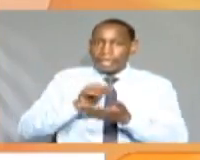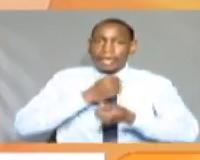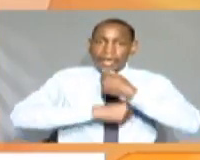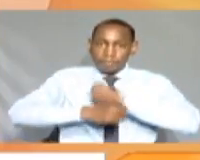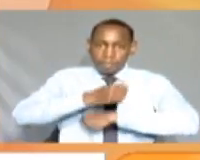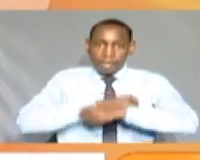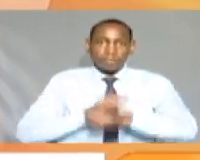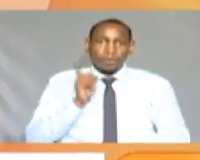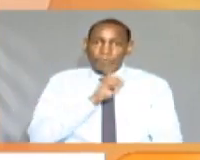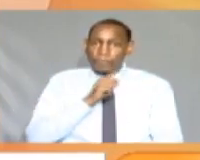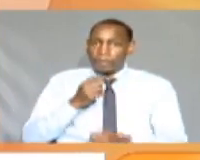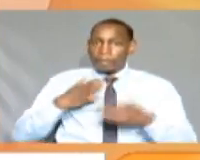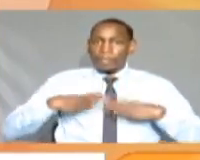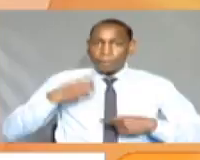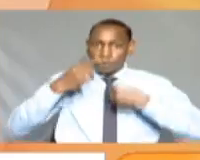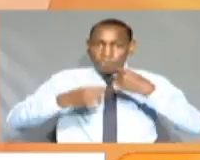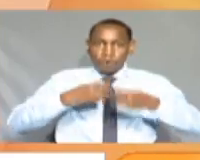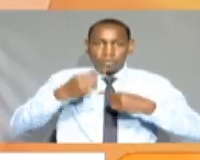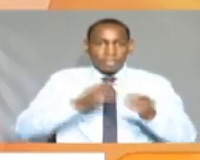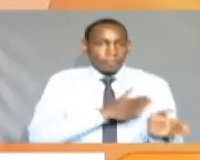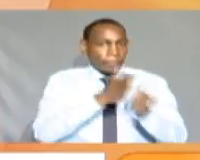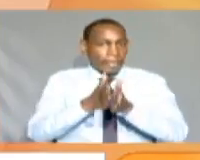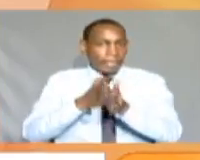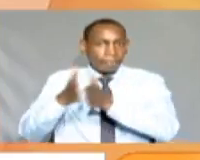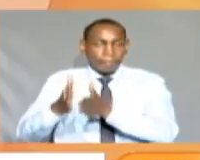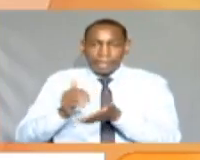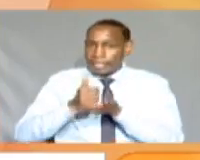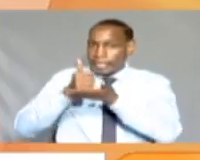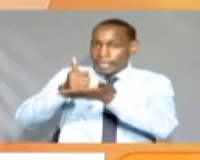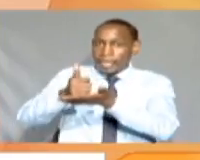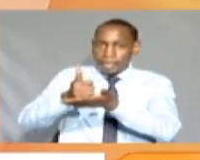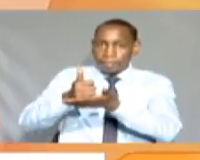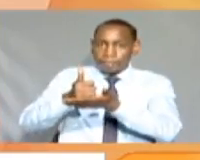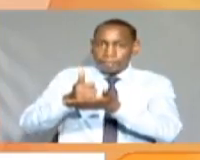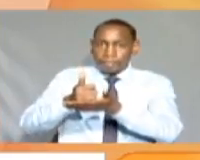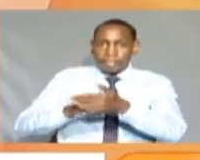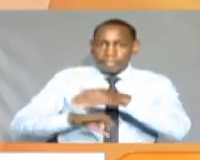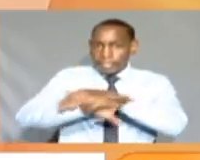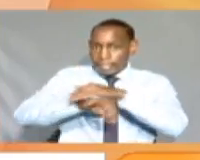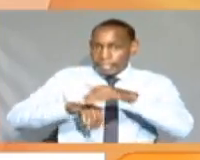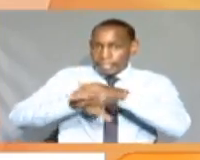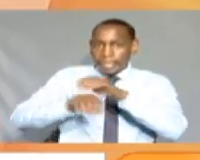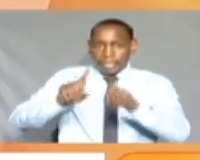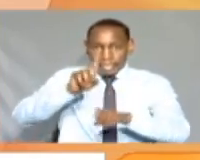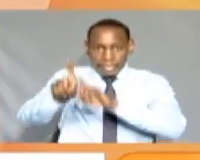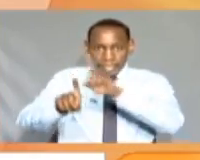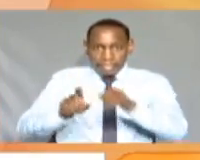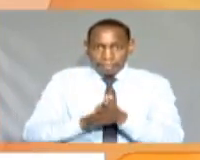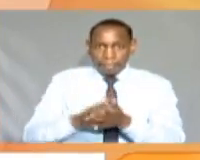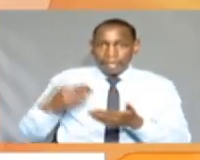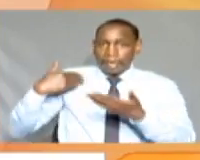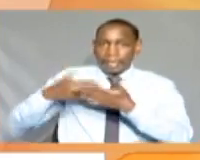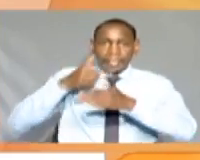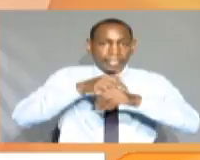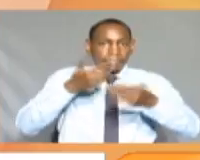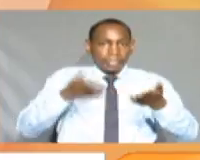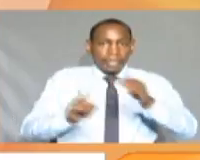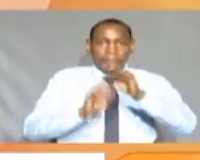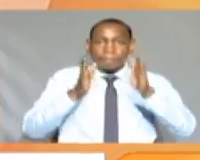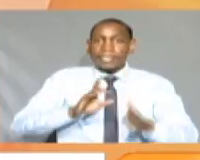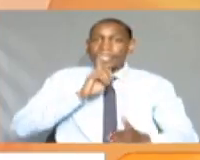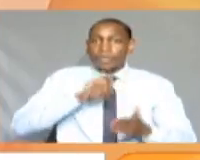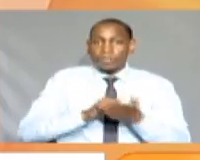hatua zitachukuliwa dhidi ya wanaoendeleza mipango ya kusaidia katika udanganyifu kwenye mtihani huo. Kufikia sasa, Magoha